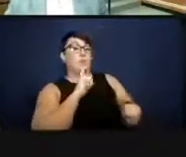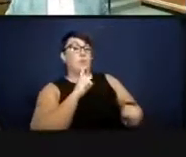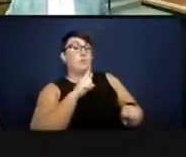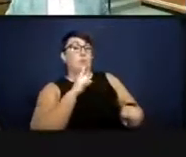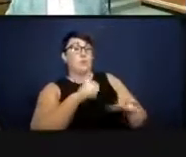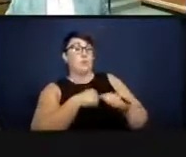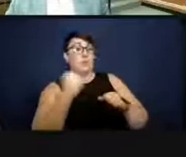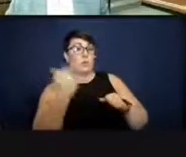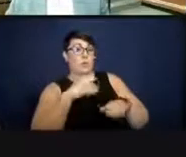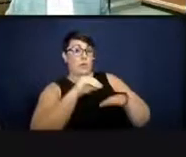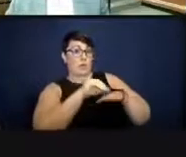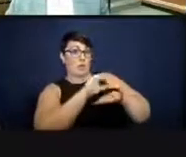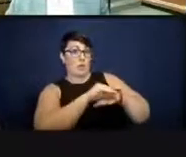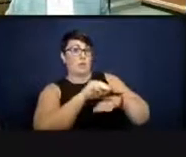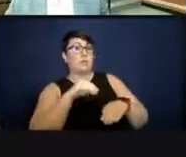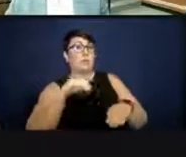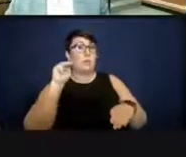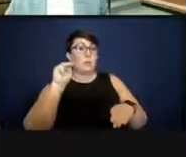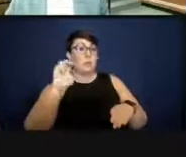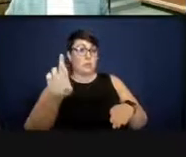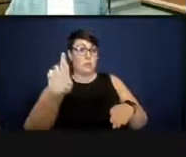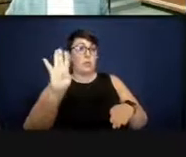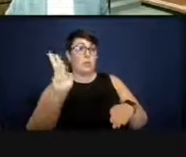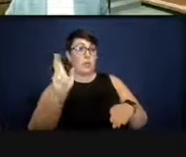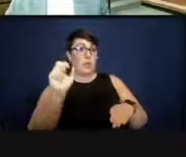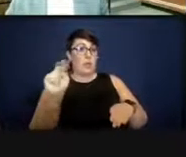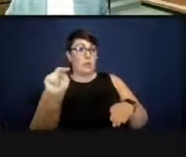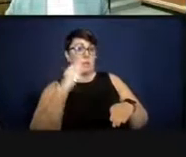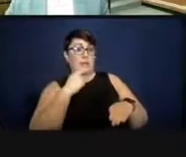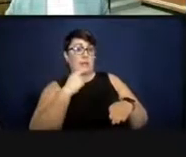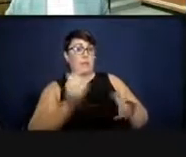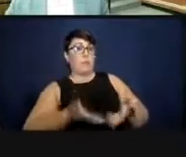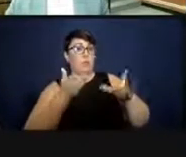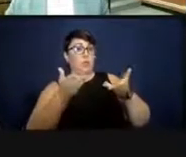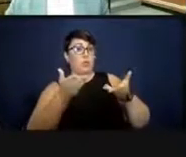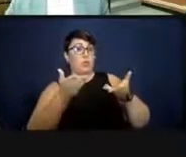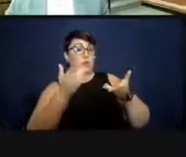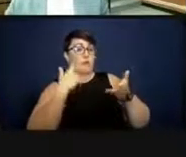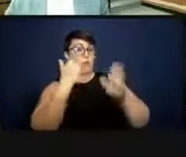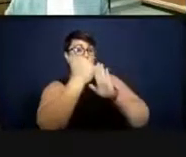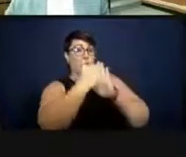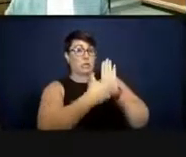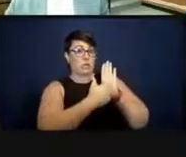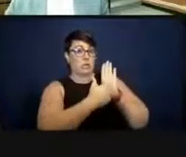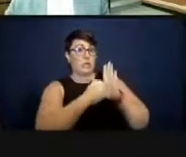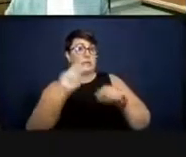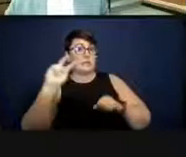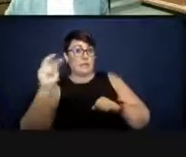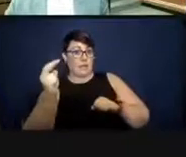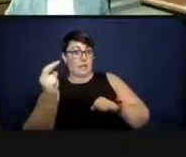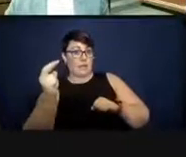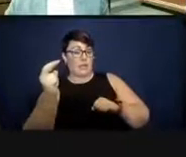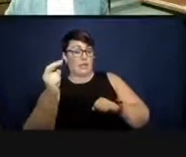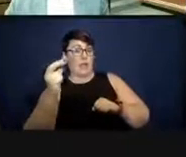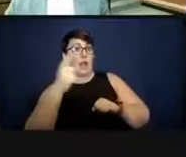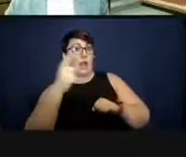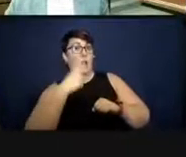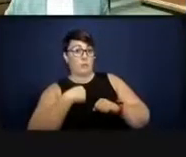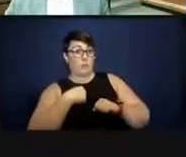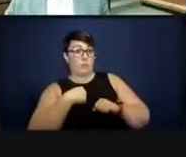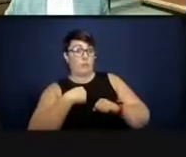tafadhali ondoa barakoa ili tuweze kusikia. Kwa hivyo baada ya kupitisha mswada wa